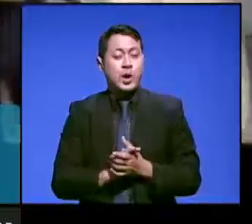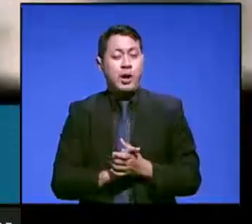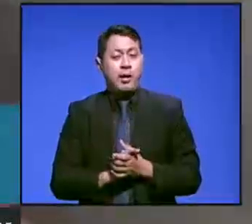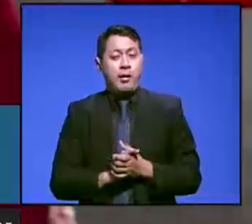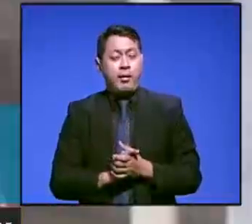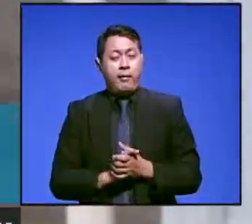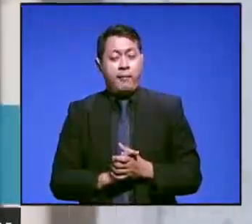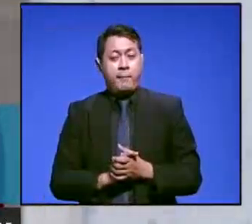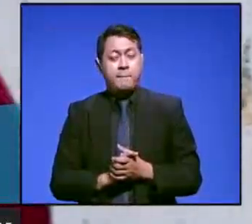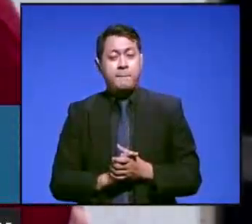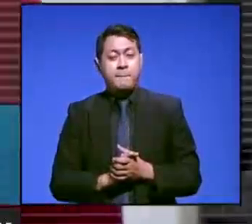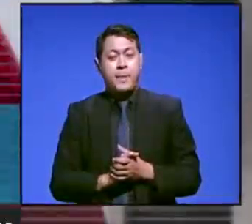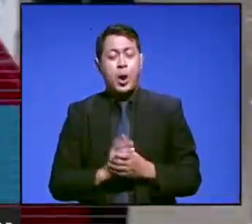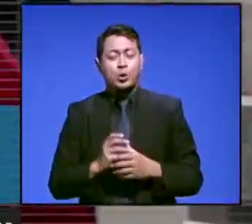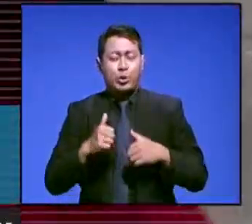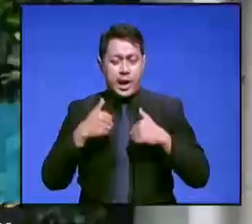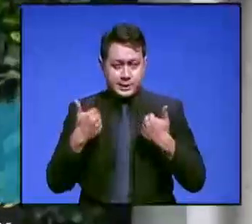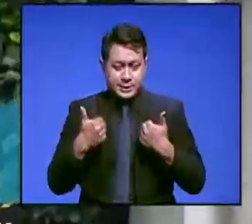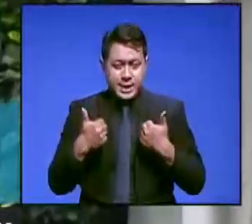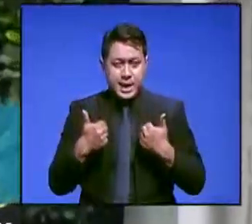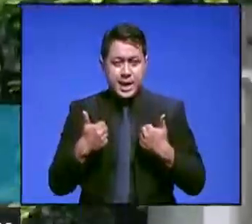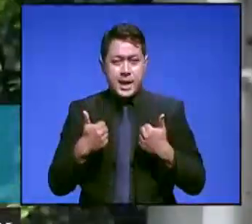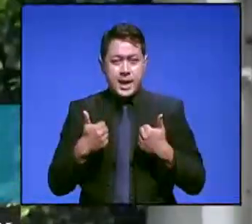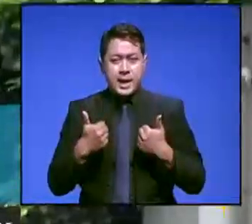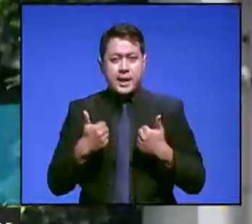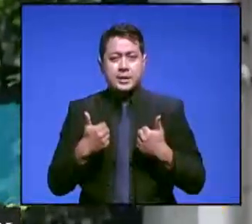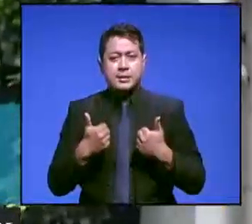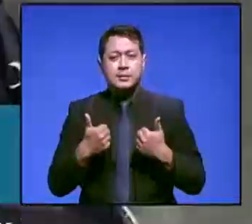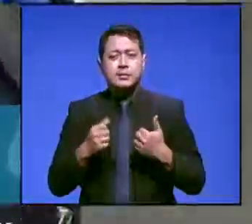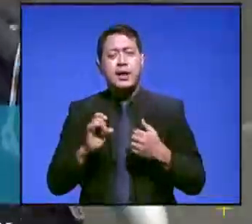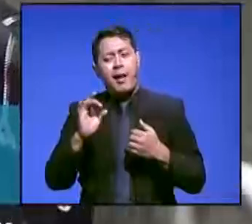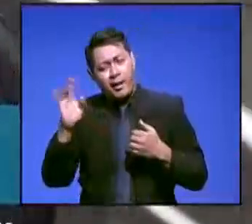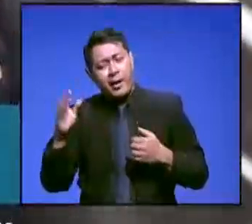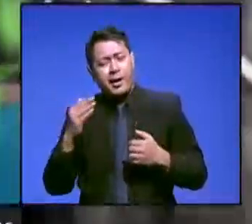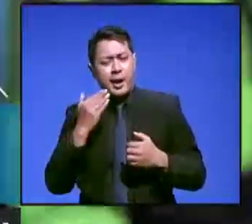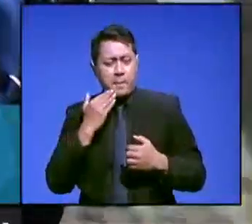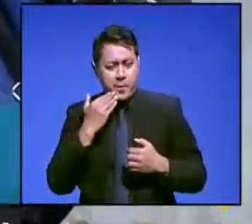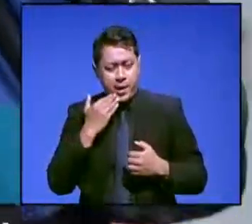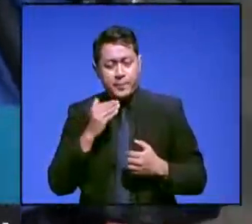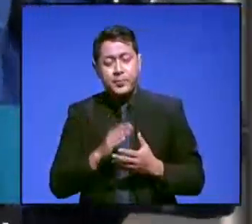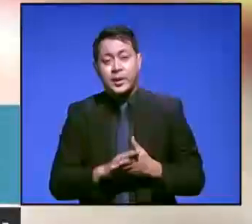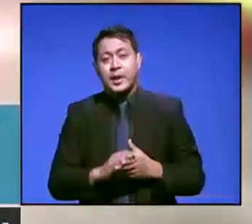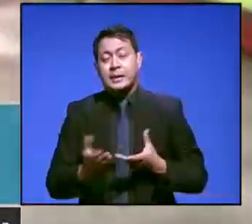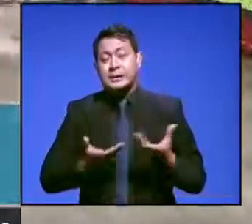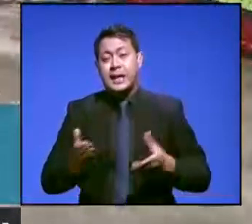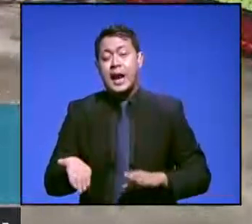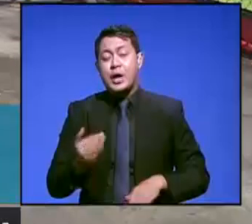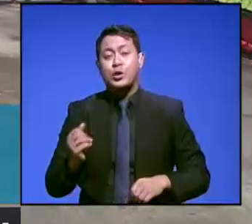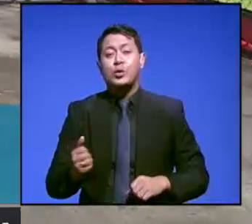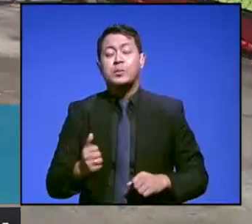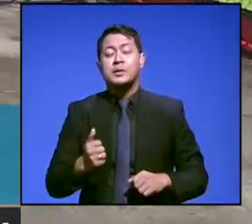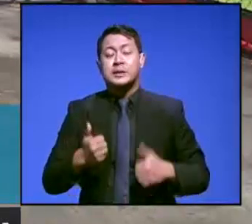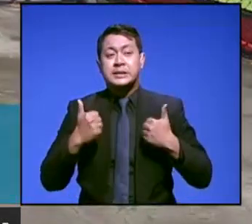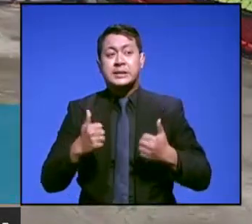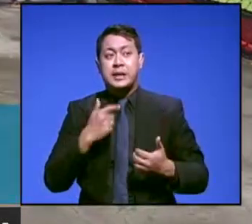pertama, maka langkah lainnya dalam menjaga kesehatan akan lebih mudah dilakukan. Pola hidup sehat kini sangat